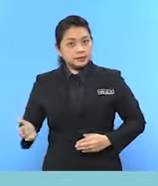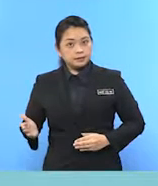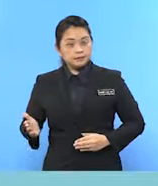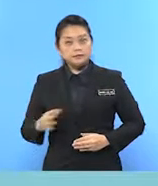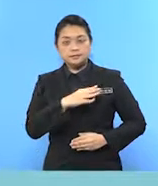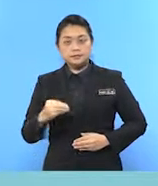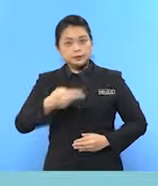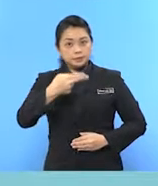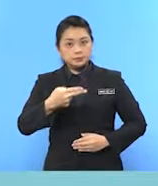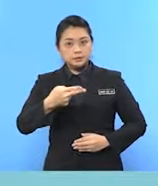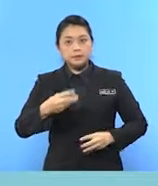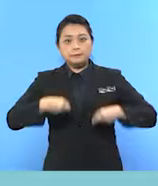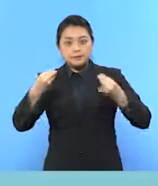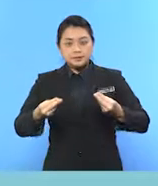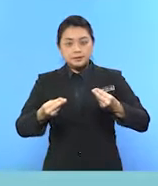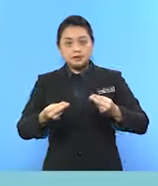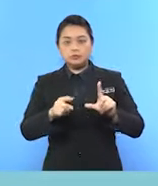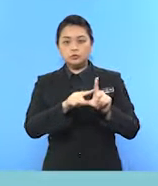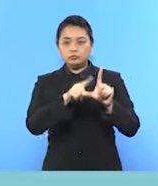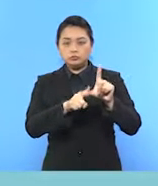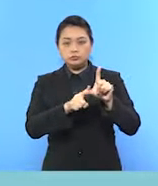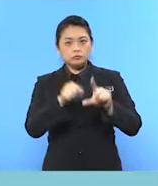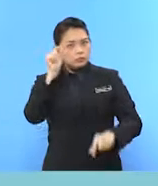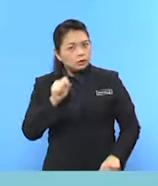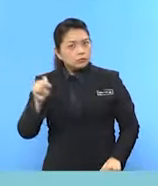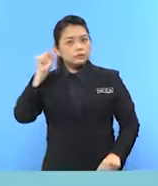bersebelahan dan hipotenus bagi sudut teta.